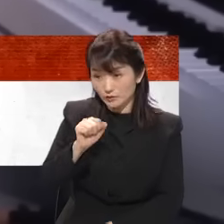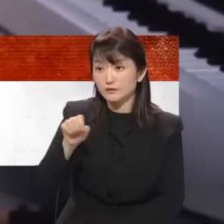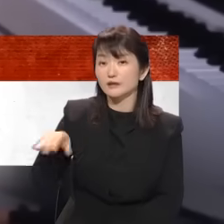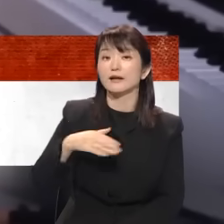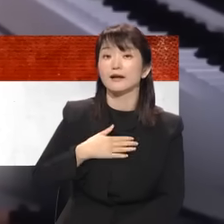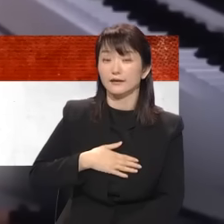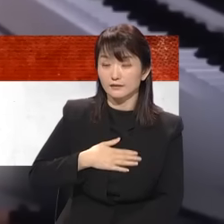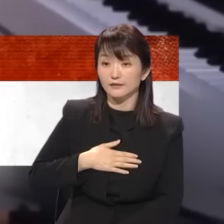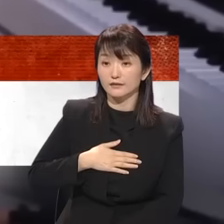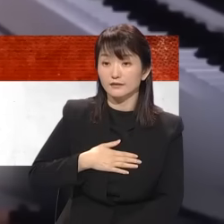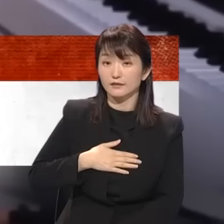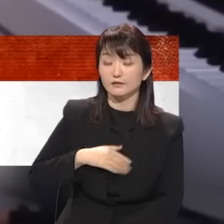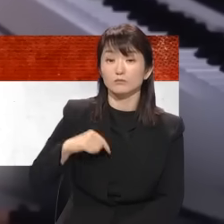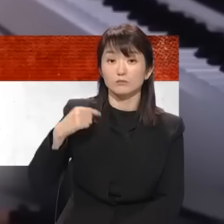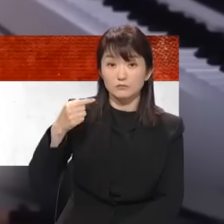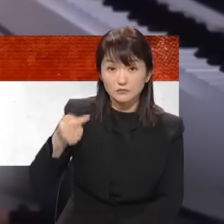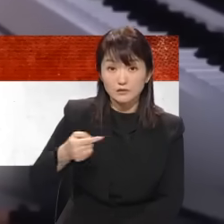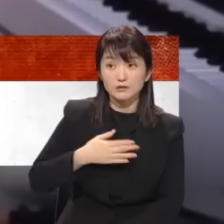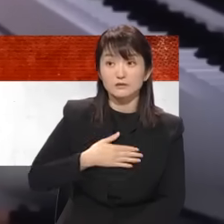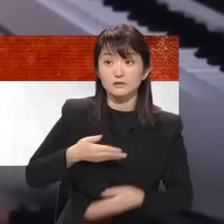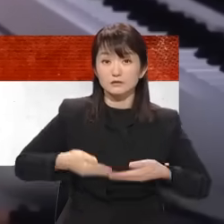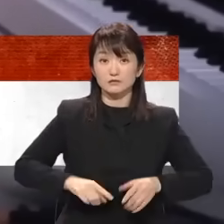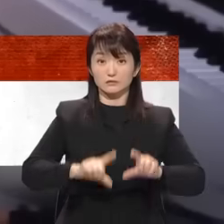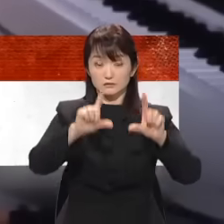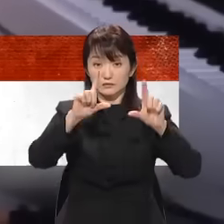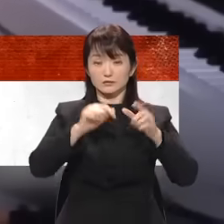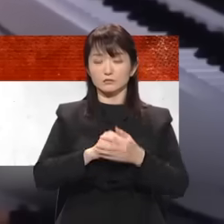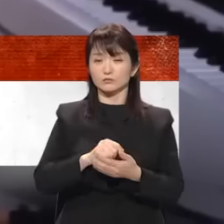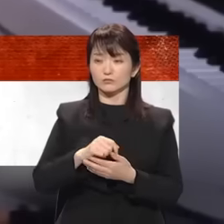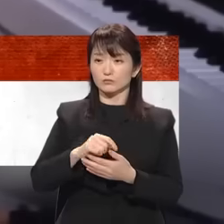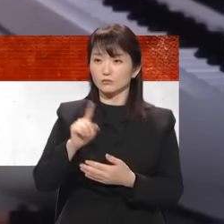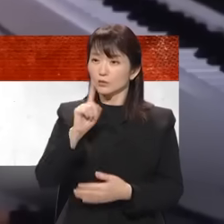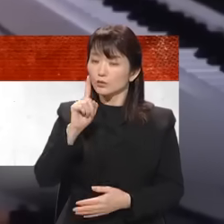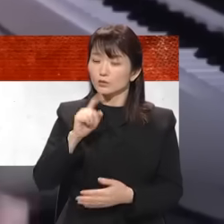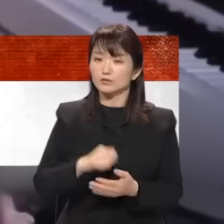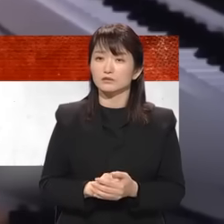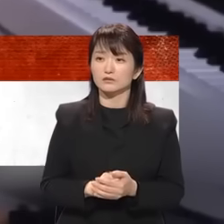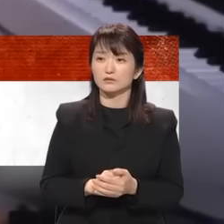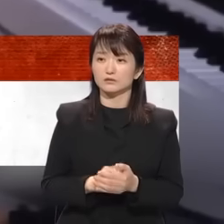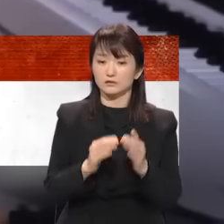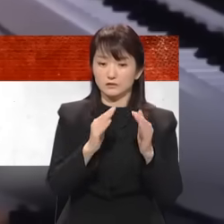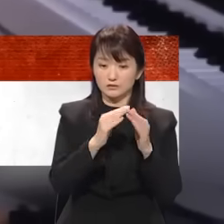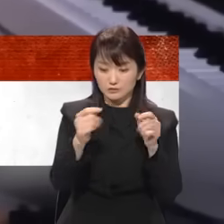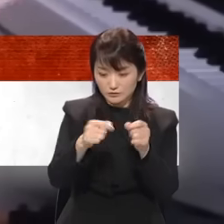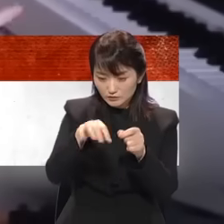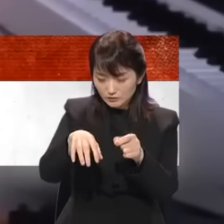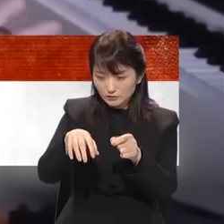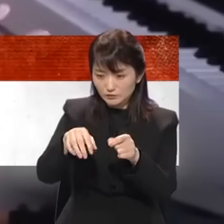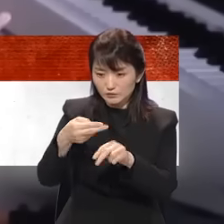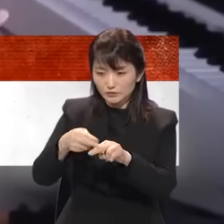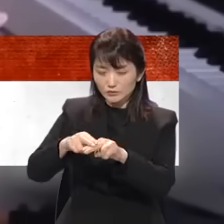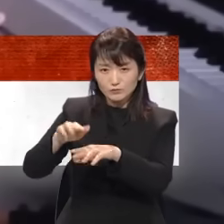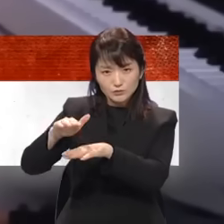알겠네요 근데 그러고서 제 생일날에 또 말없이이 앞에 선물을 두고